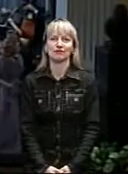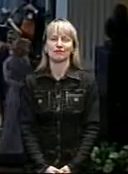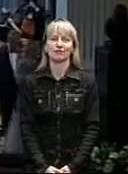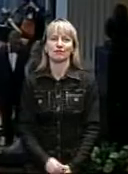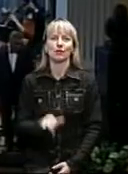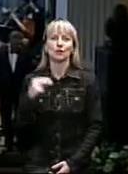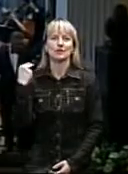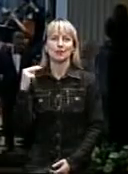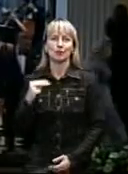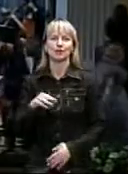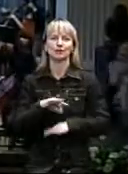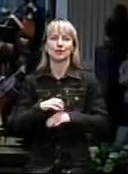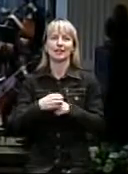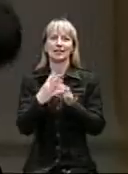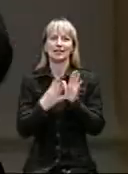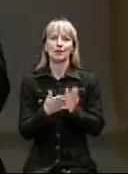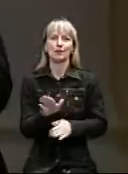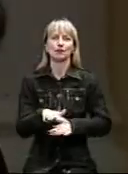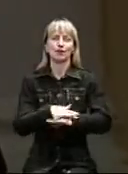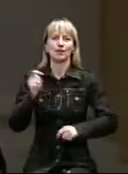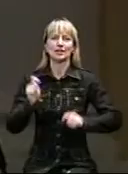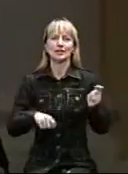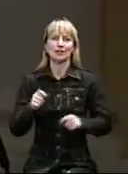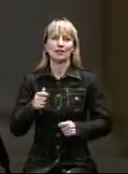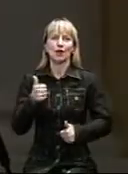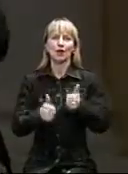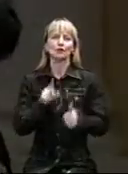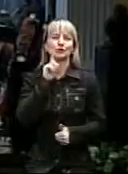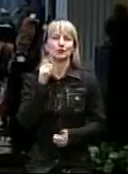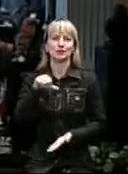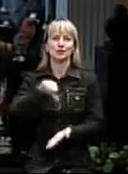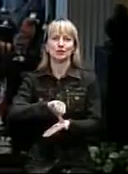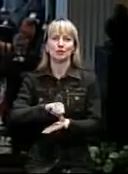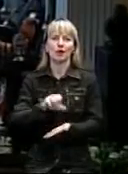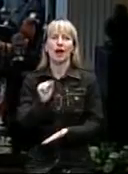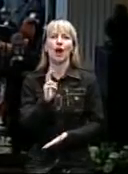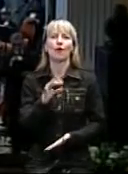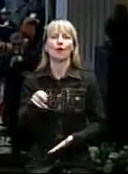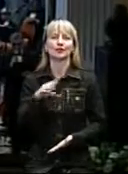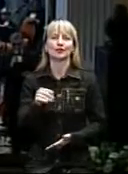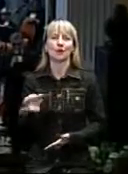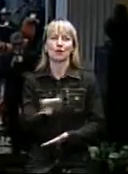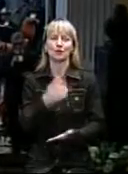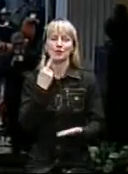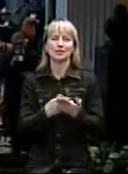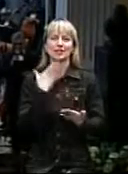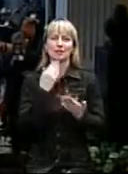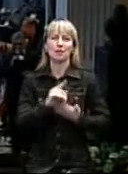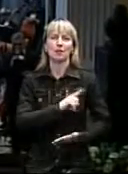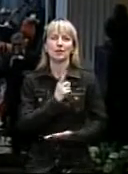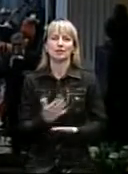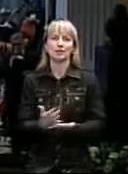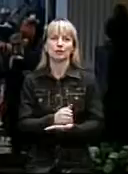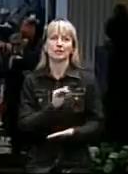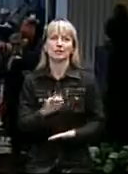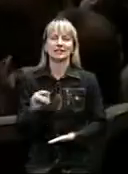У Запоріжжі пройшов 19-й міжнародний фестиваль-конкурс юних виконавців «Акорди Хортиці». Показати свою майстерність зібрались